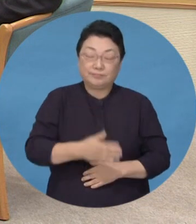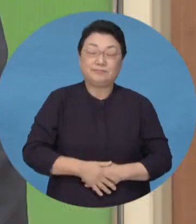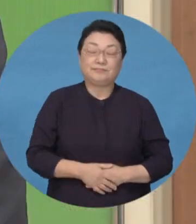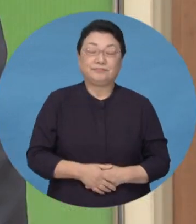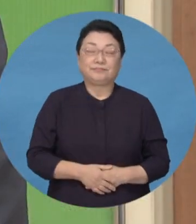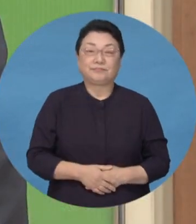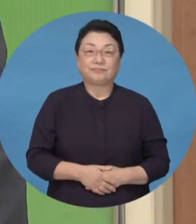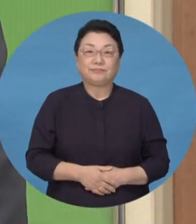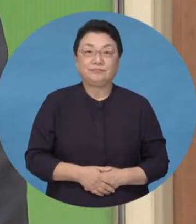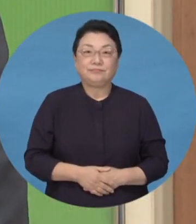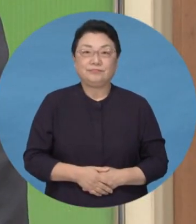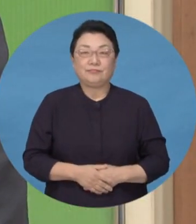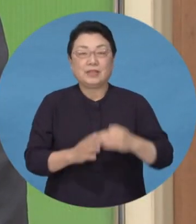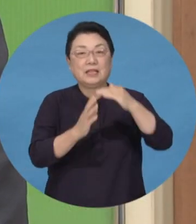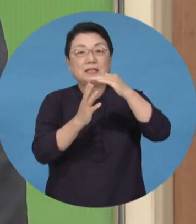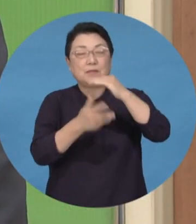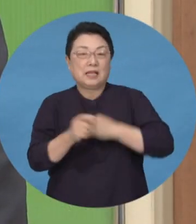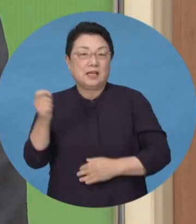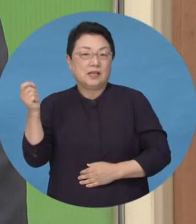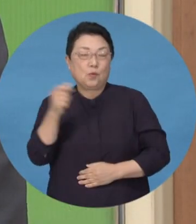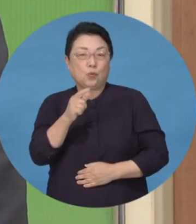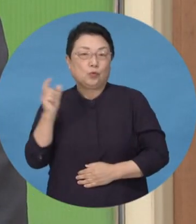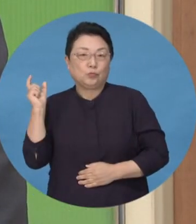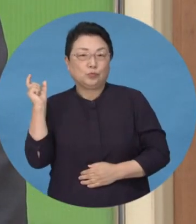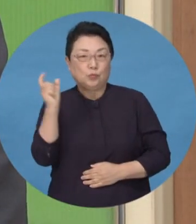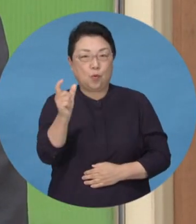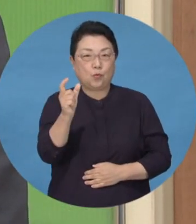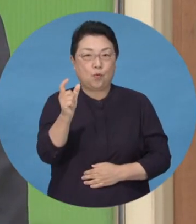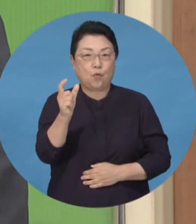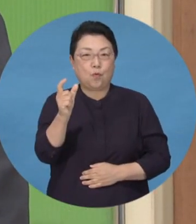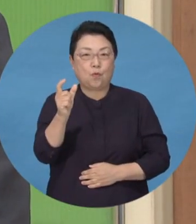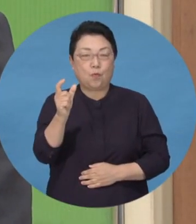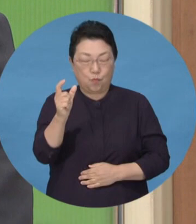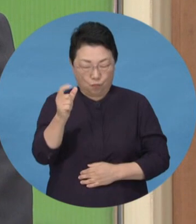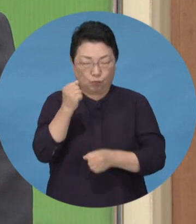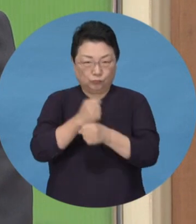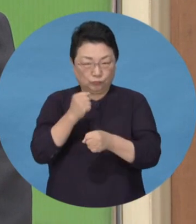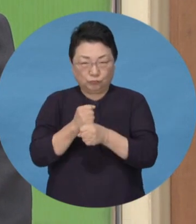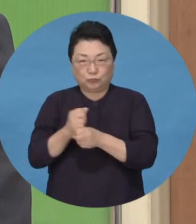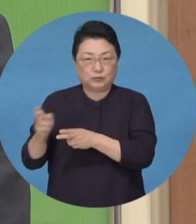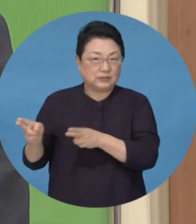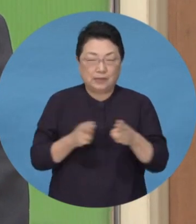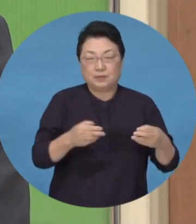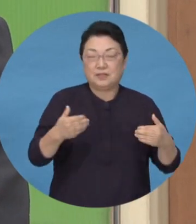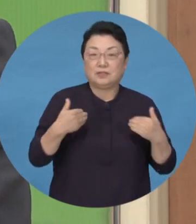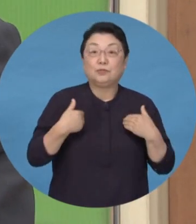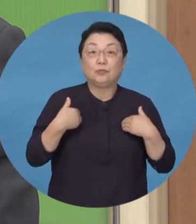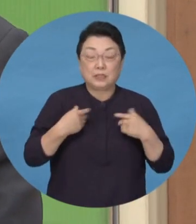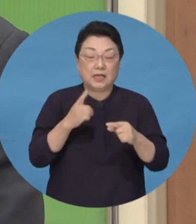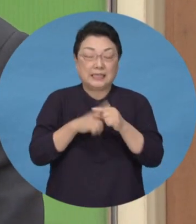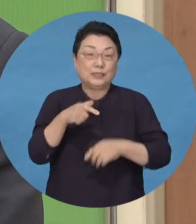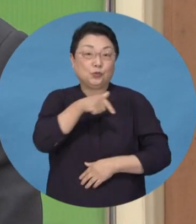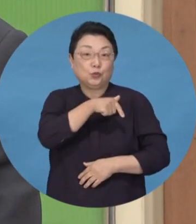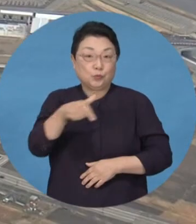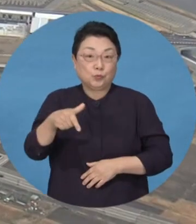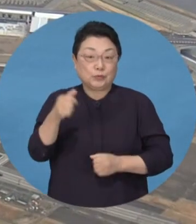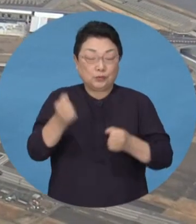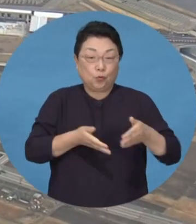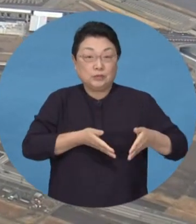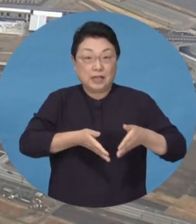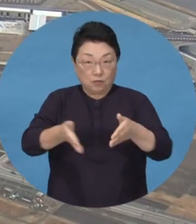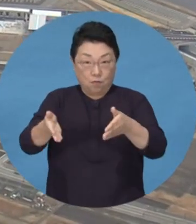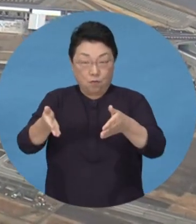か山田式が高速道路ネットワークの整備というのが気大変重要になっていて特にあの厨房弾道だと思ってます